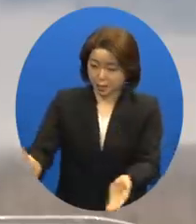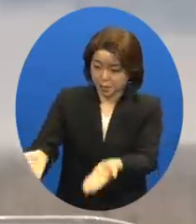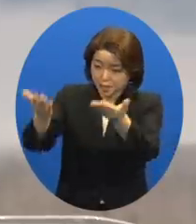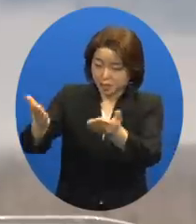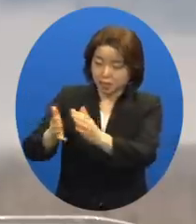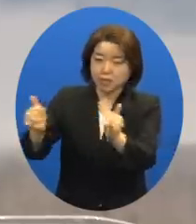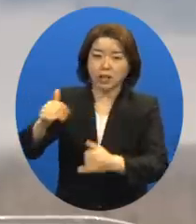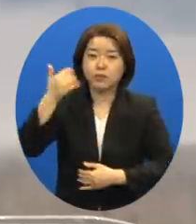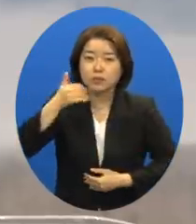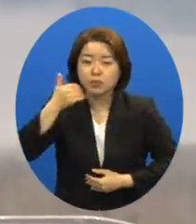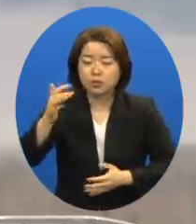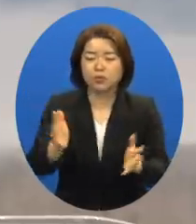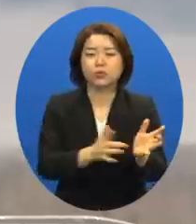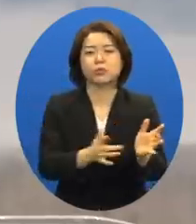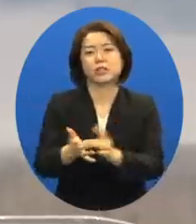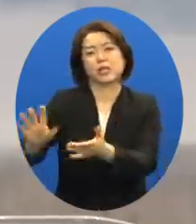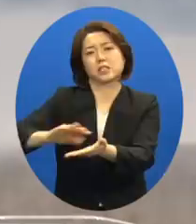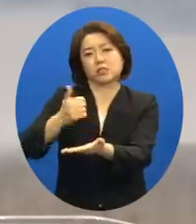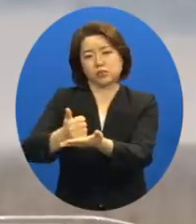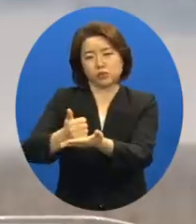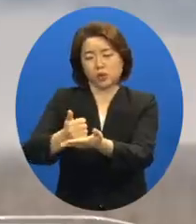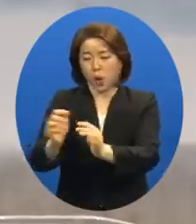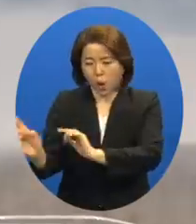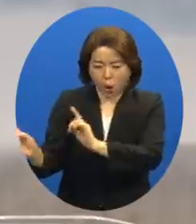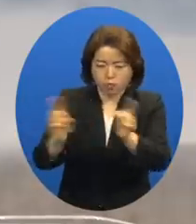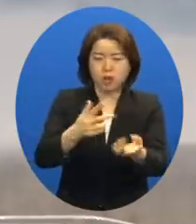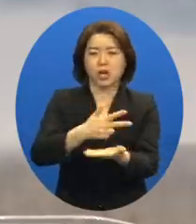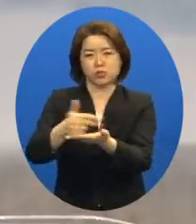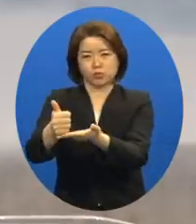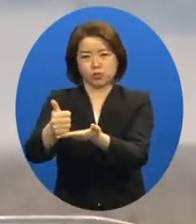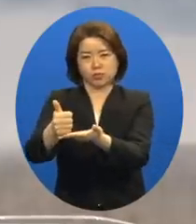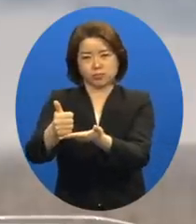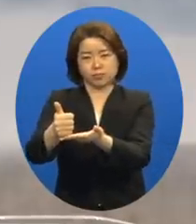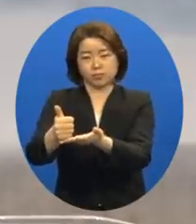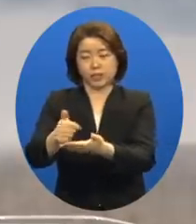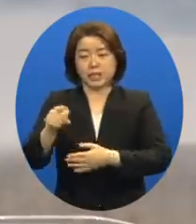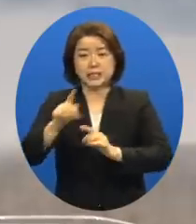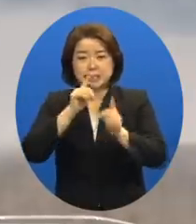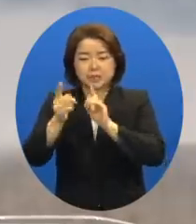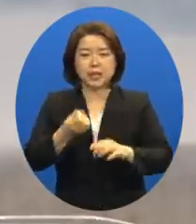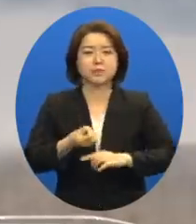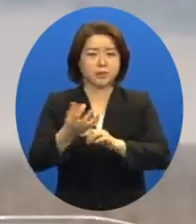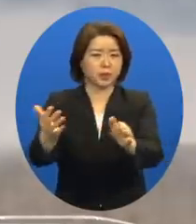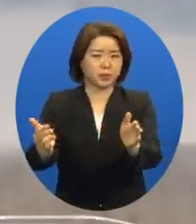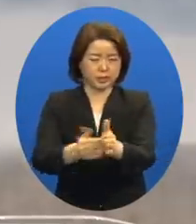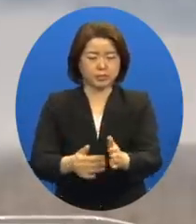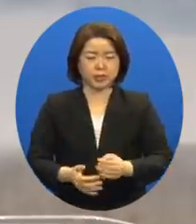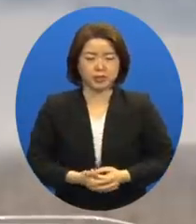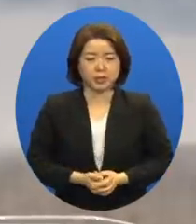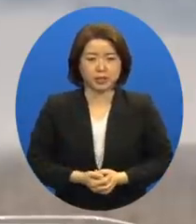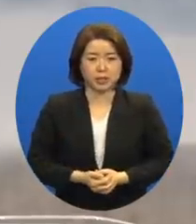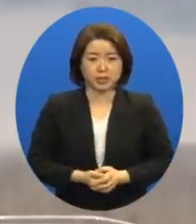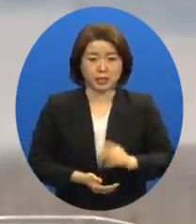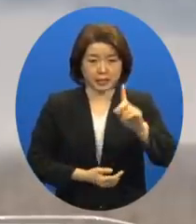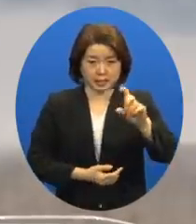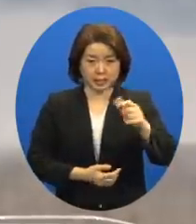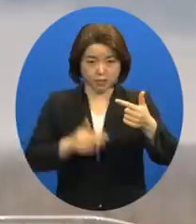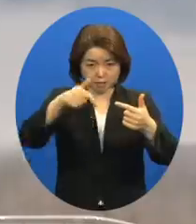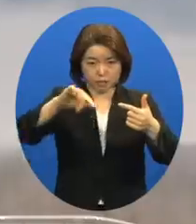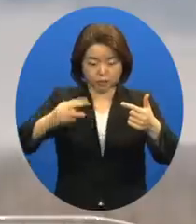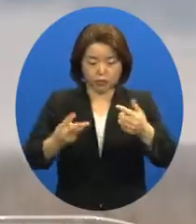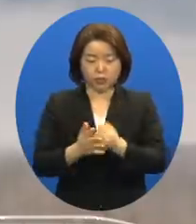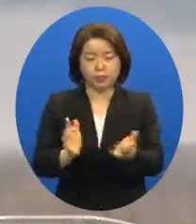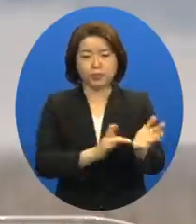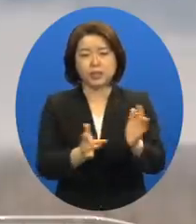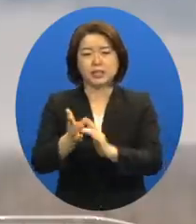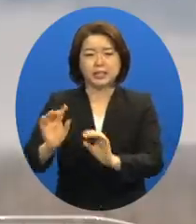분은 예수 그리스도다, 부활하신 주님이시다, 그 말씀이죠. 16절에 예수로